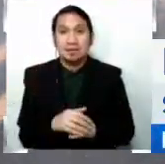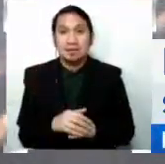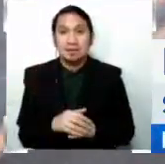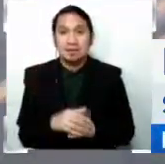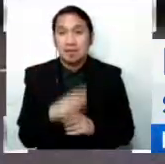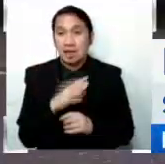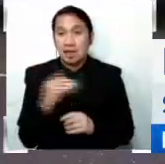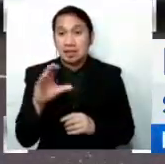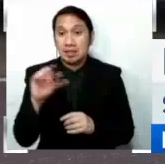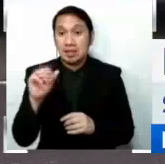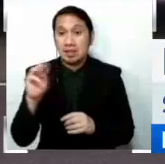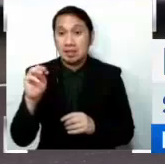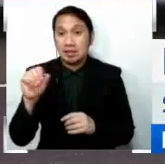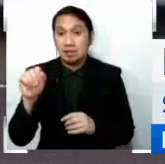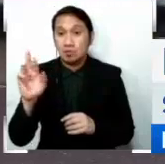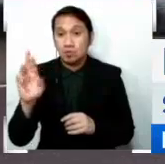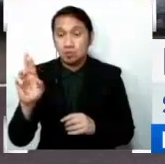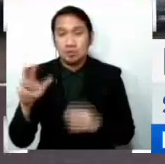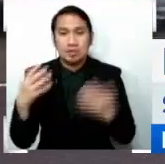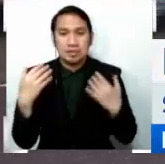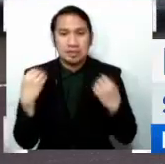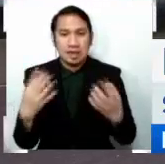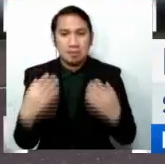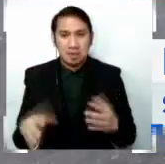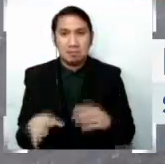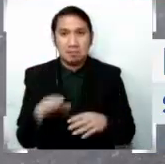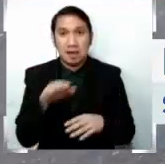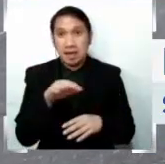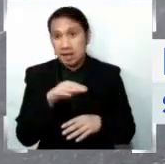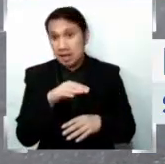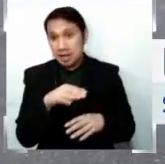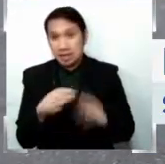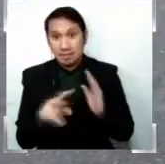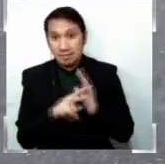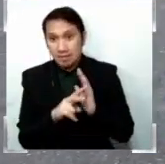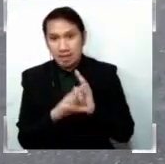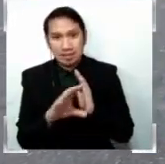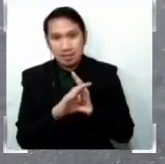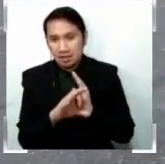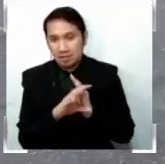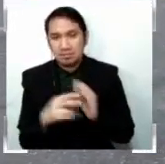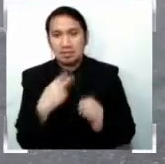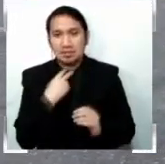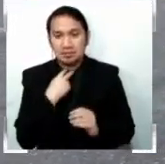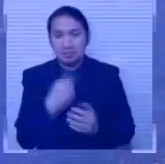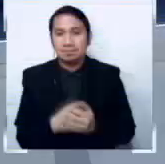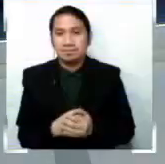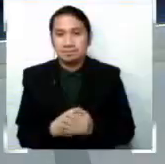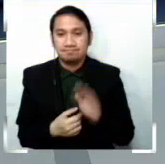Sur, maraming sasakyan ang naipit sa masamang panahon. Chino Gaston, GMA News.